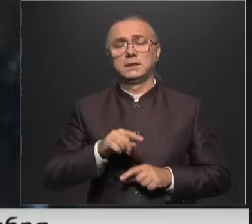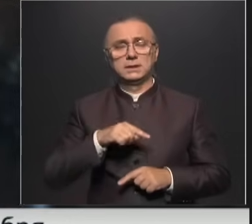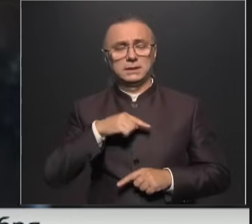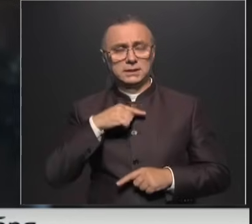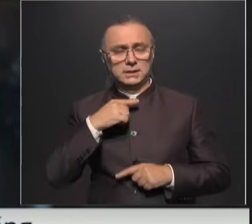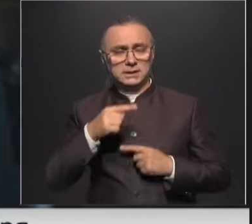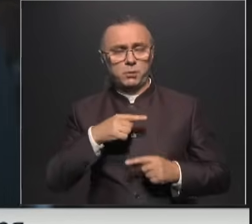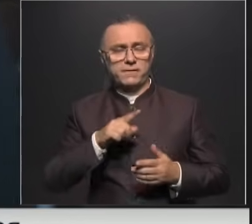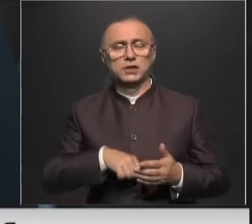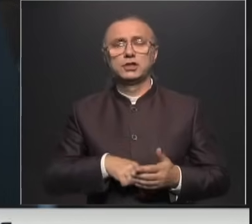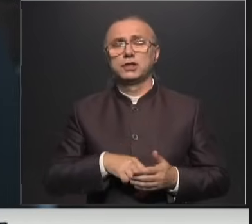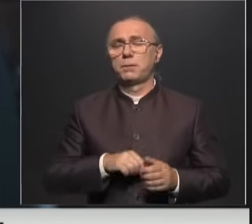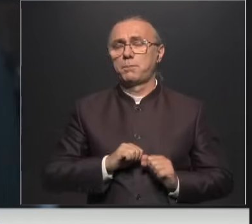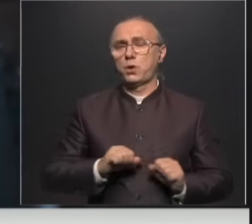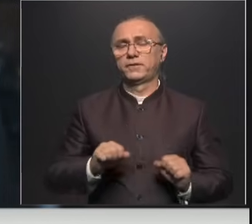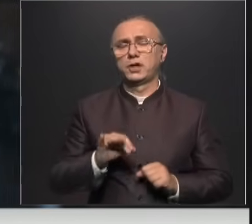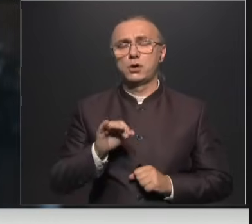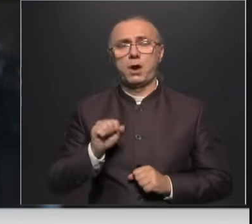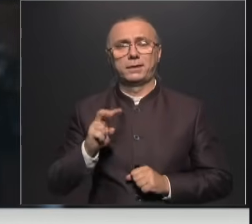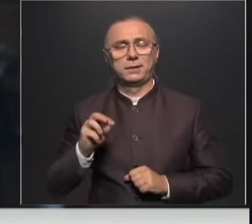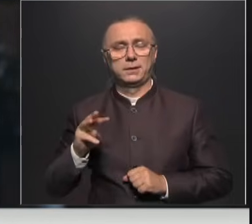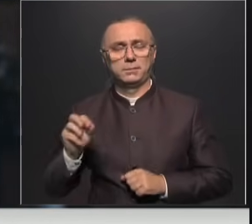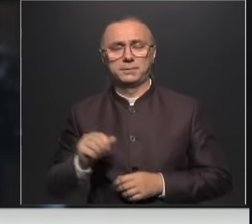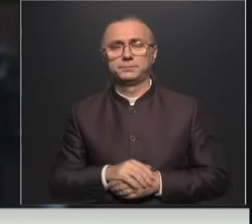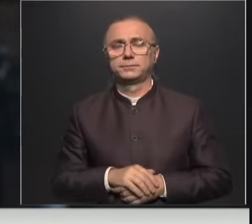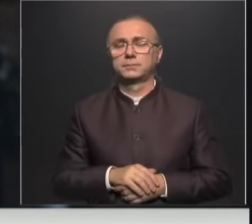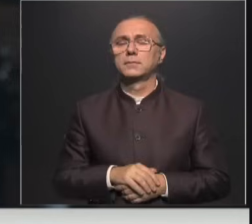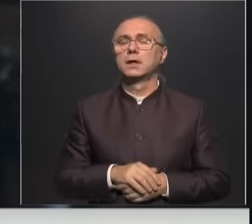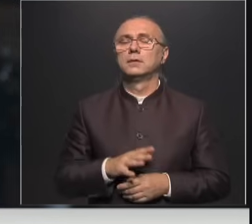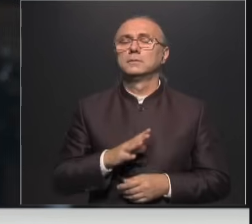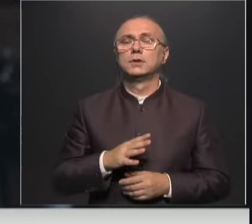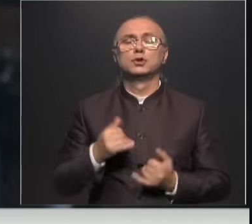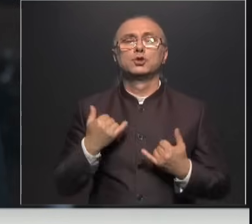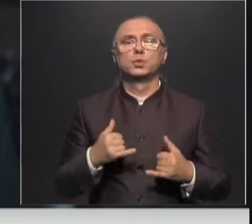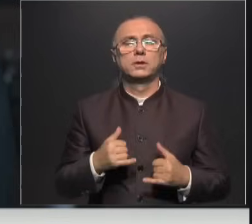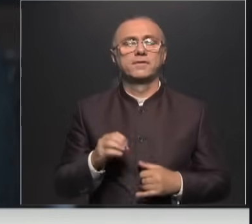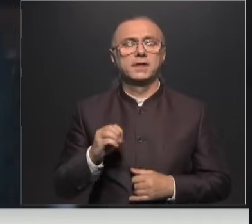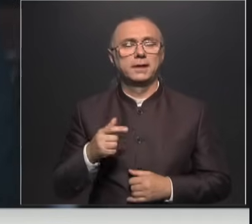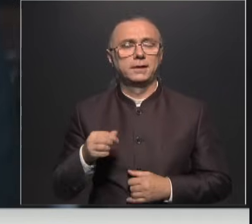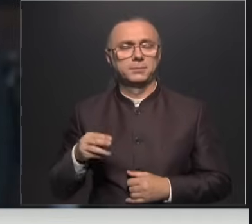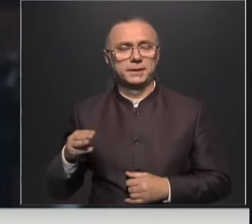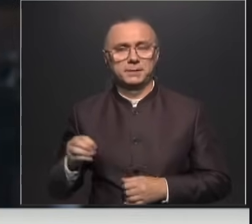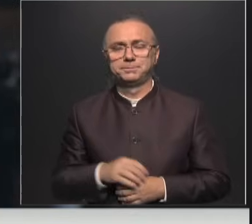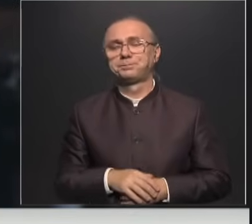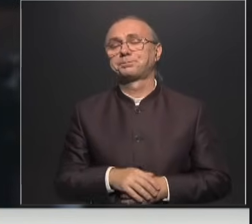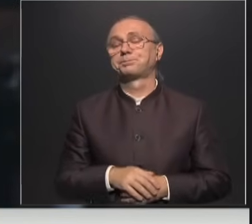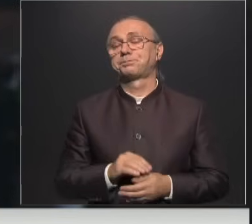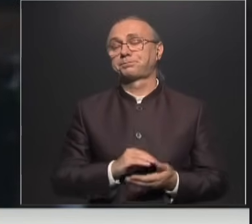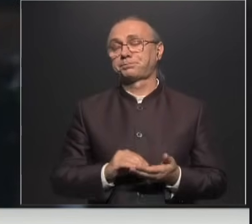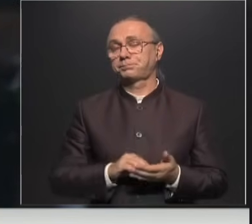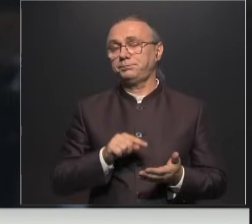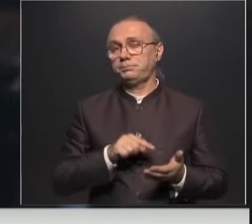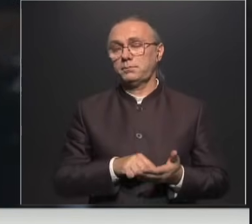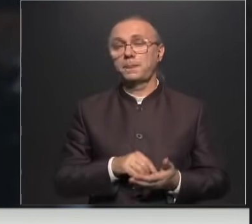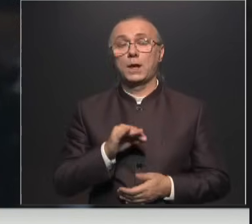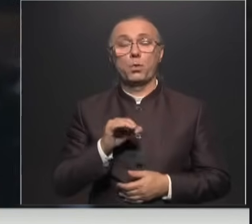Иоакима. Они легли в основу так называемого «сказания о чуде, бывшем в Египте». Согласно этому памятнику,